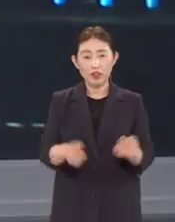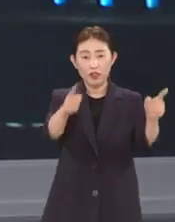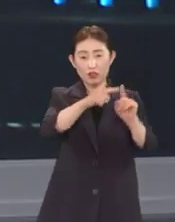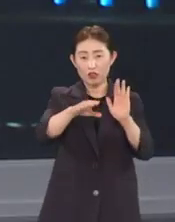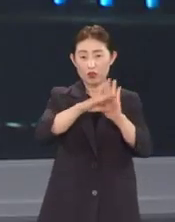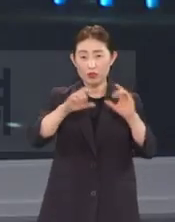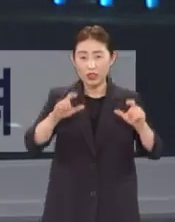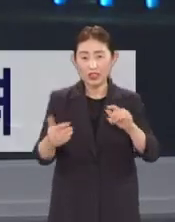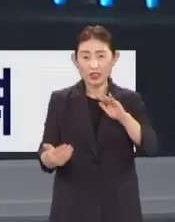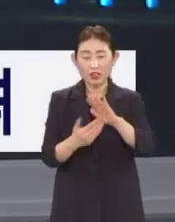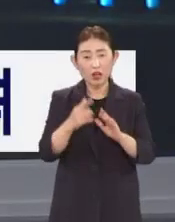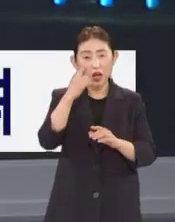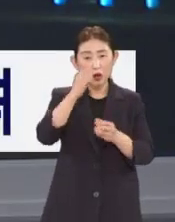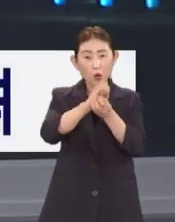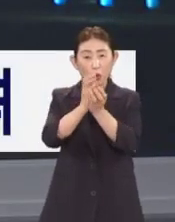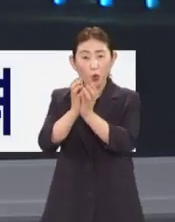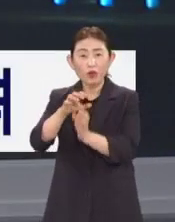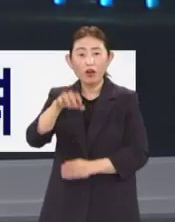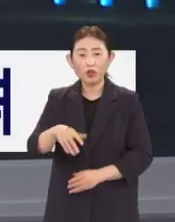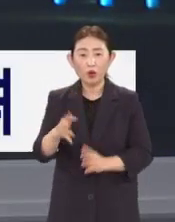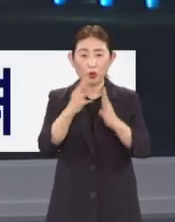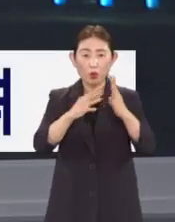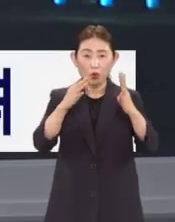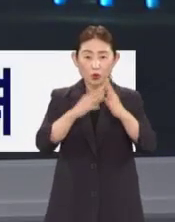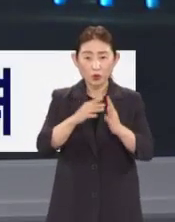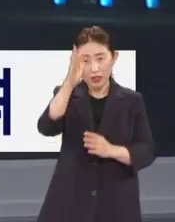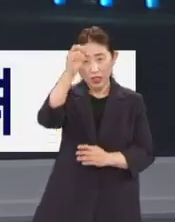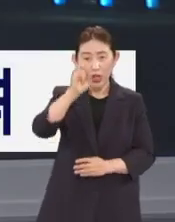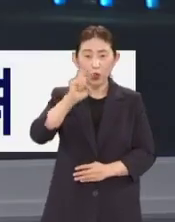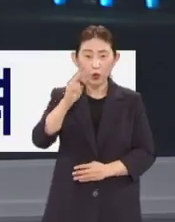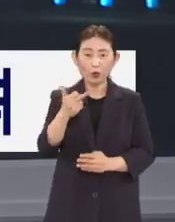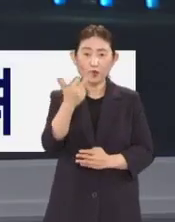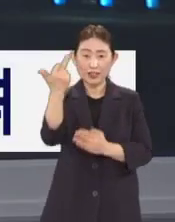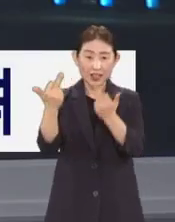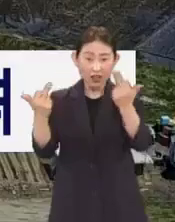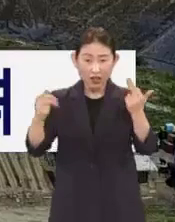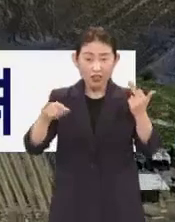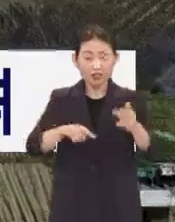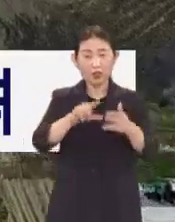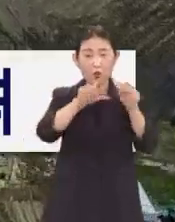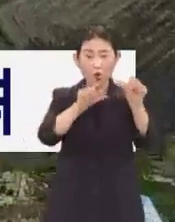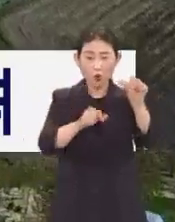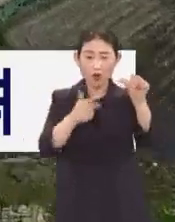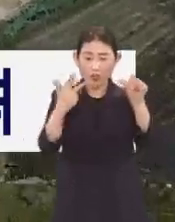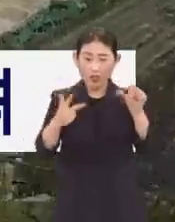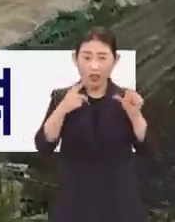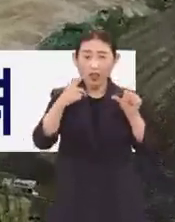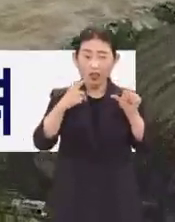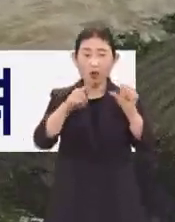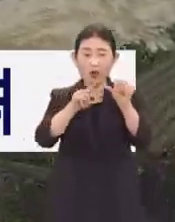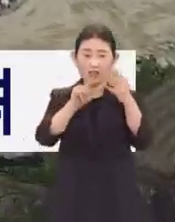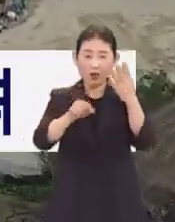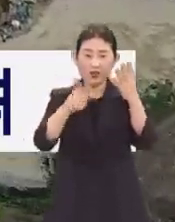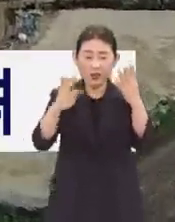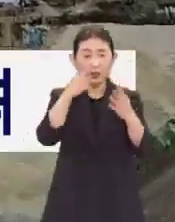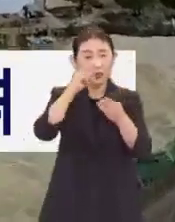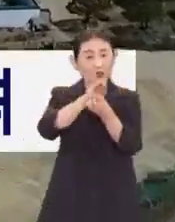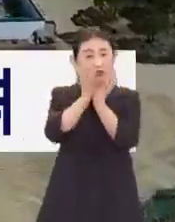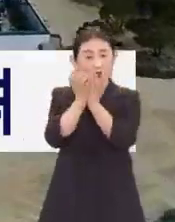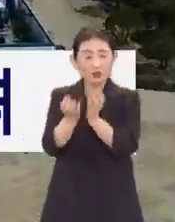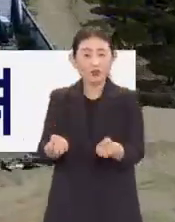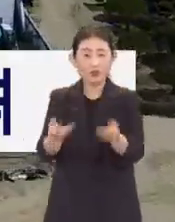중부권 최대 벚꽃 군락지인 공주 반포면 계룡산 일원에서 다음 달치를 벚꽃축제가 열립니다